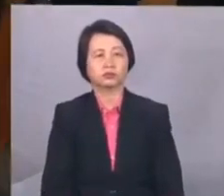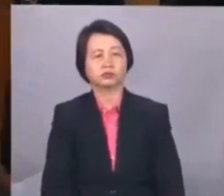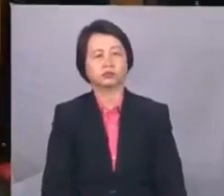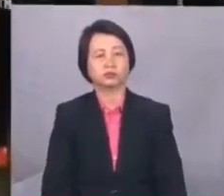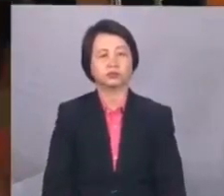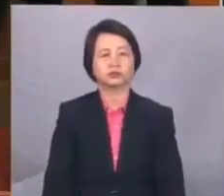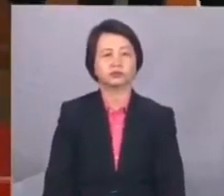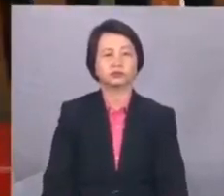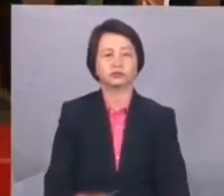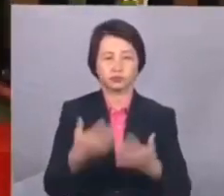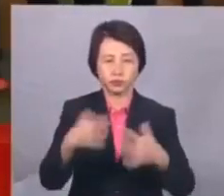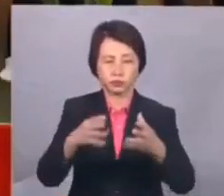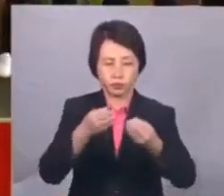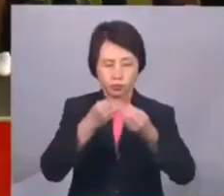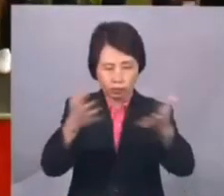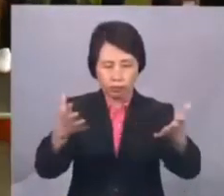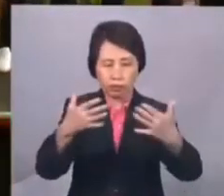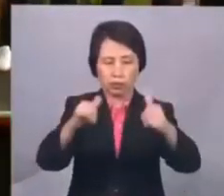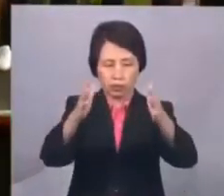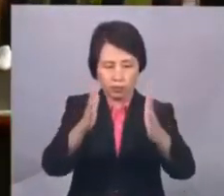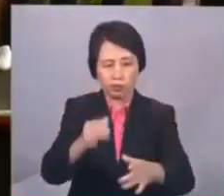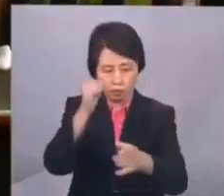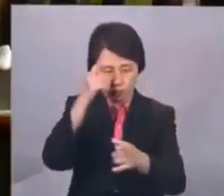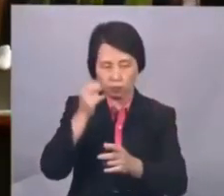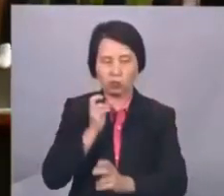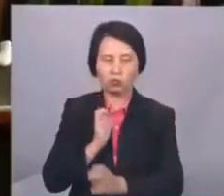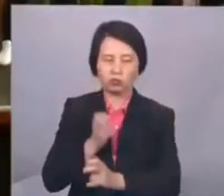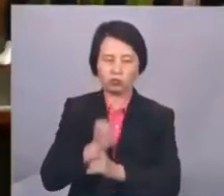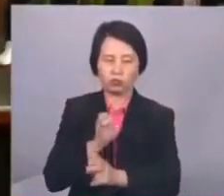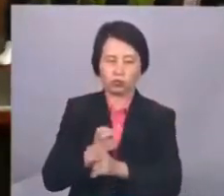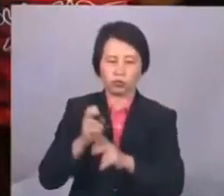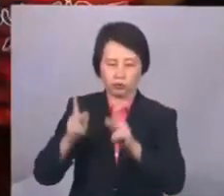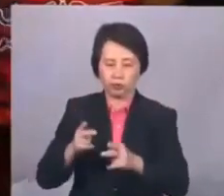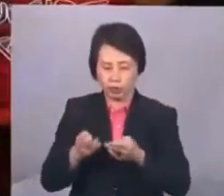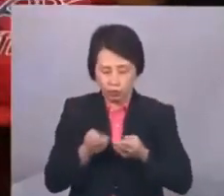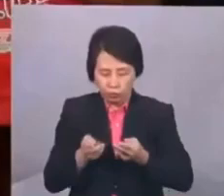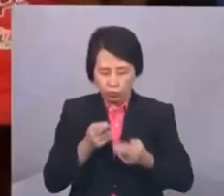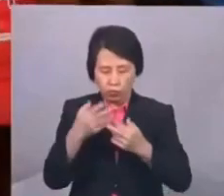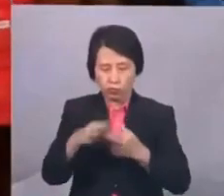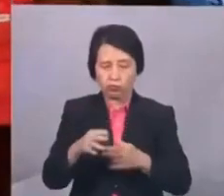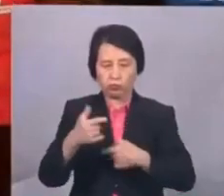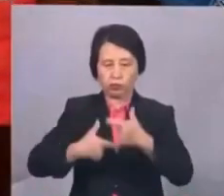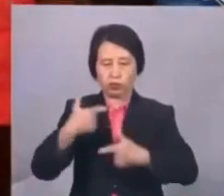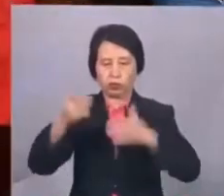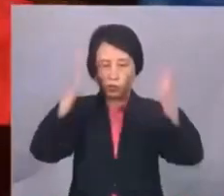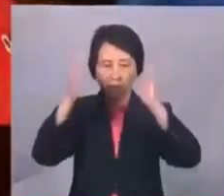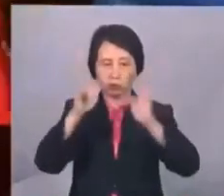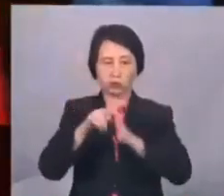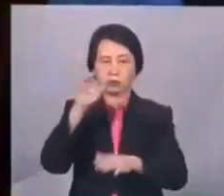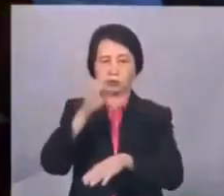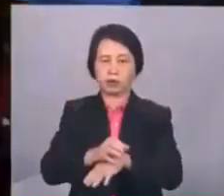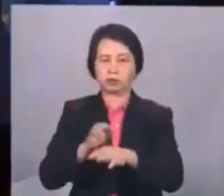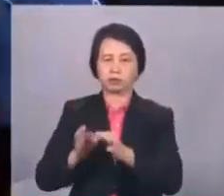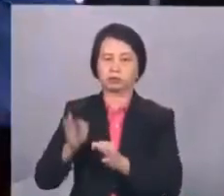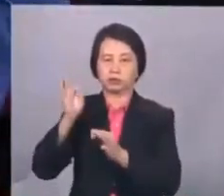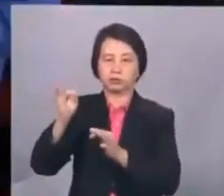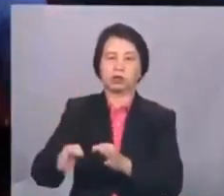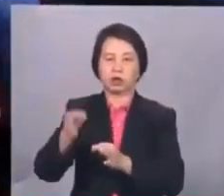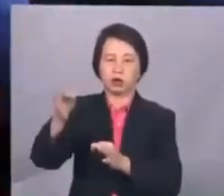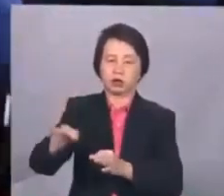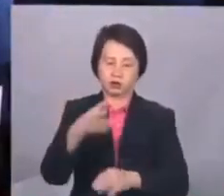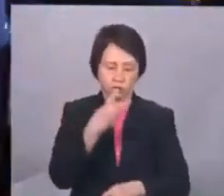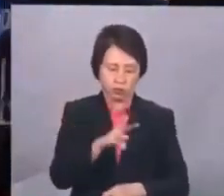Hai bekarar itu ujarnya telah dimaklumkan kepada pemainnya memahami kesukaran dialami pihak pengurusan selepas Liga Malaysia terpaksa ditangguhkan